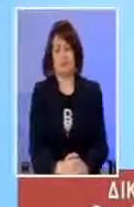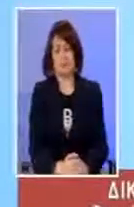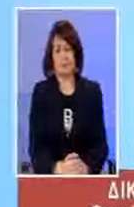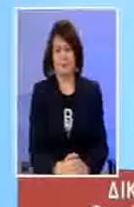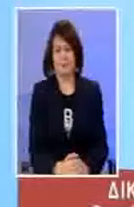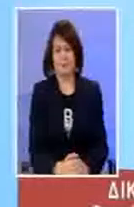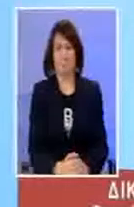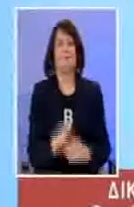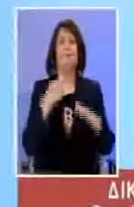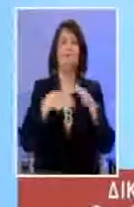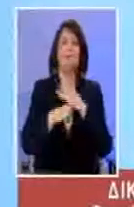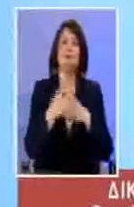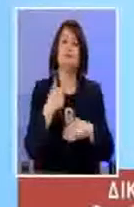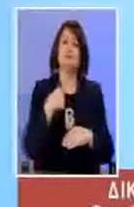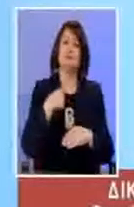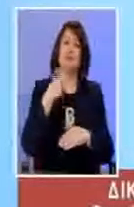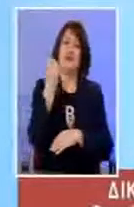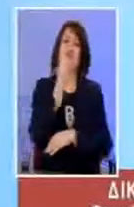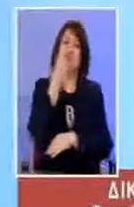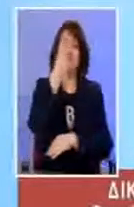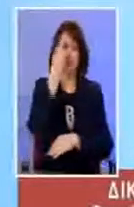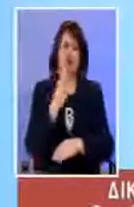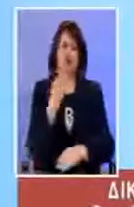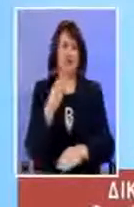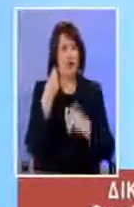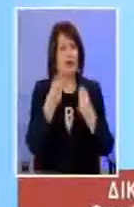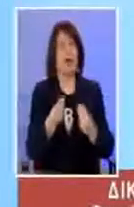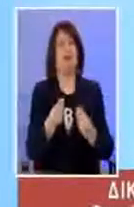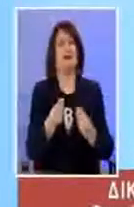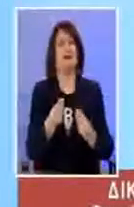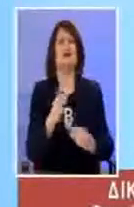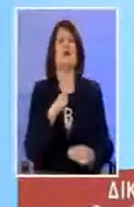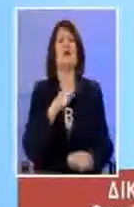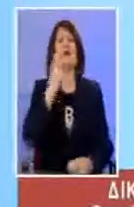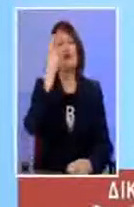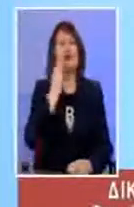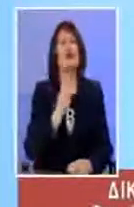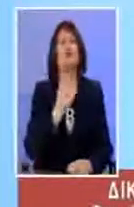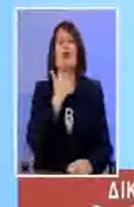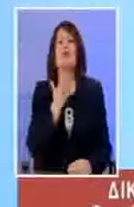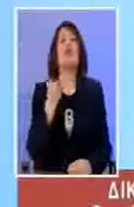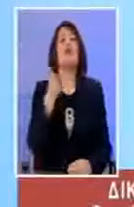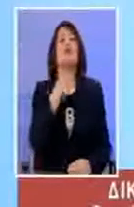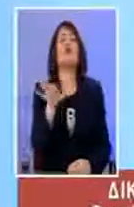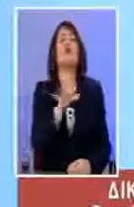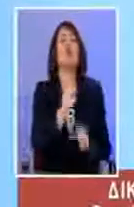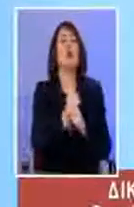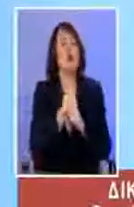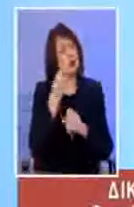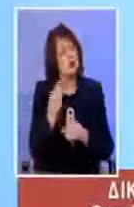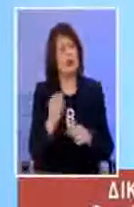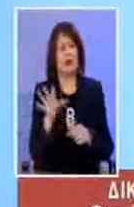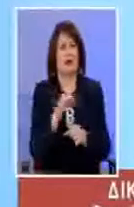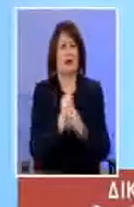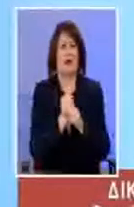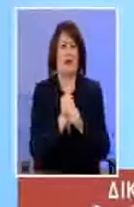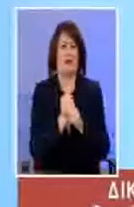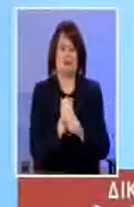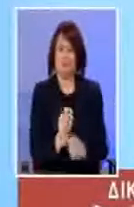Προσβασιμότητα, εμείς ο φάρος προσφέρει εργασία σε τυφλούς ανθρώπους που δεν μπορούν αλλού να δουλέψουν.